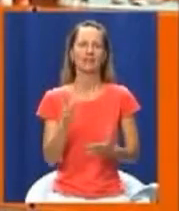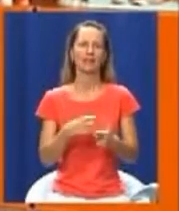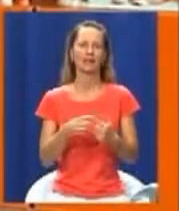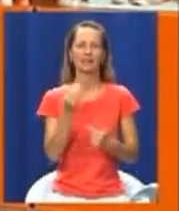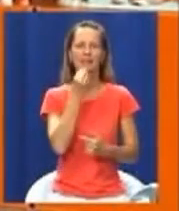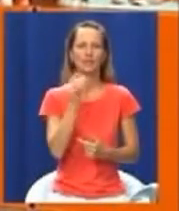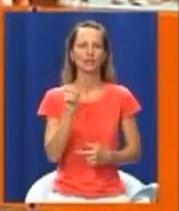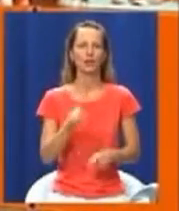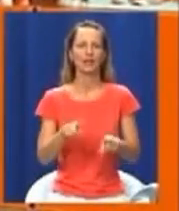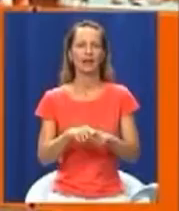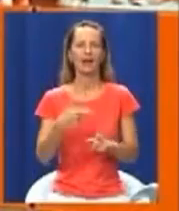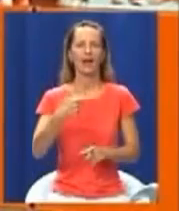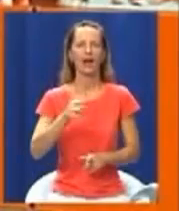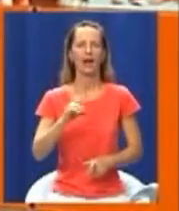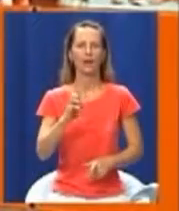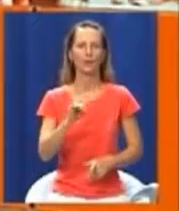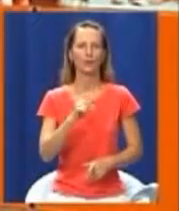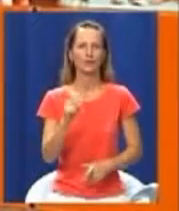що таке гарбуз?